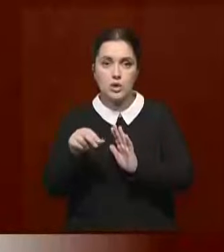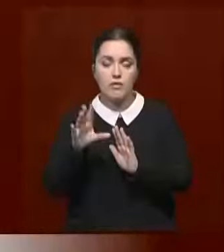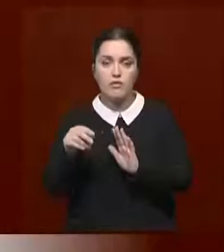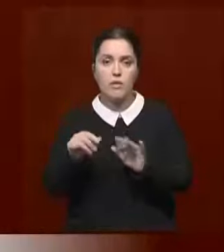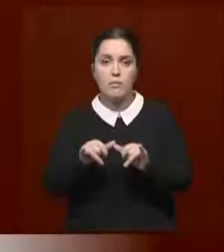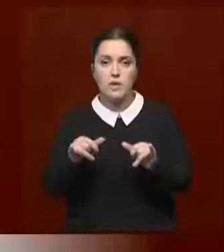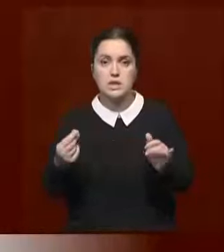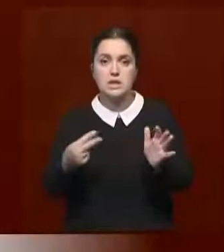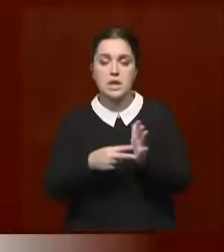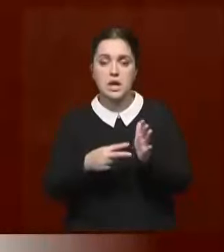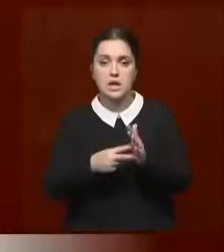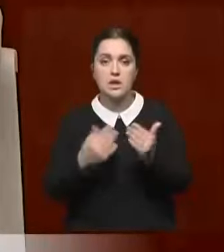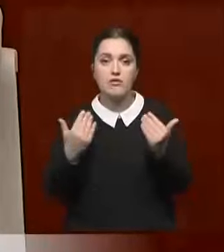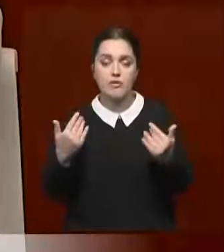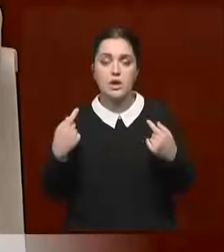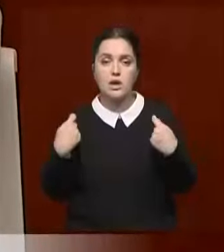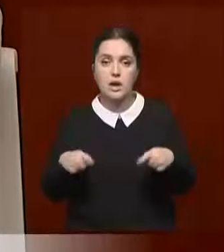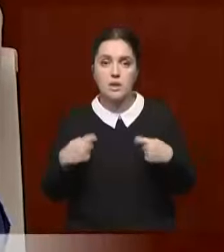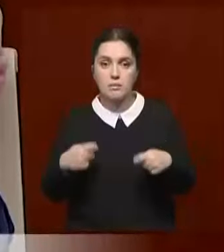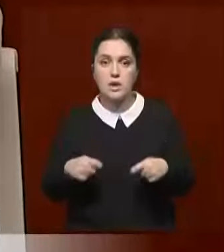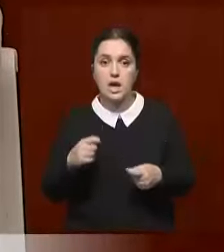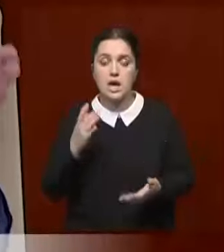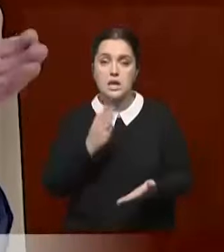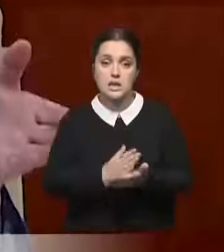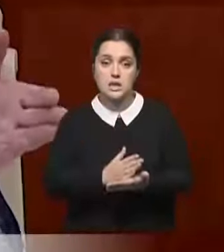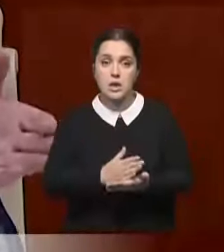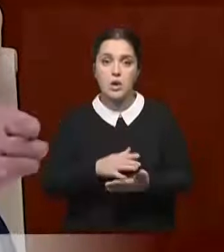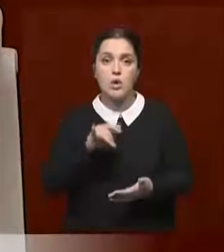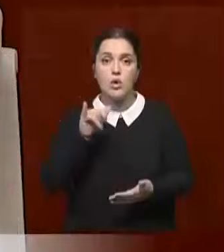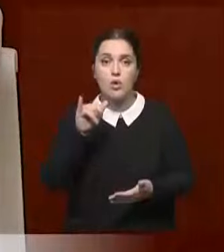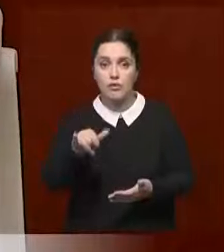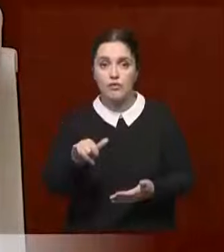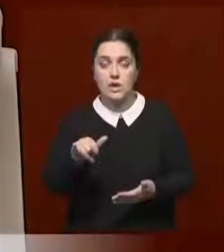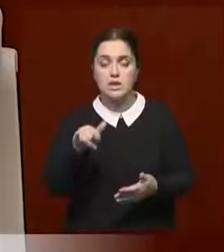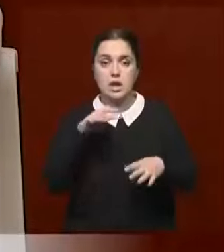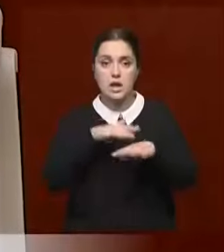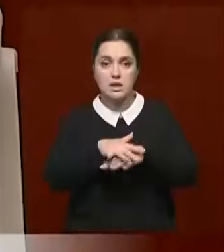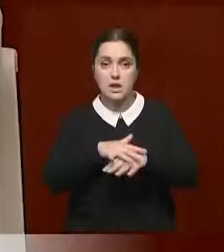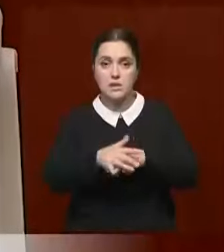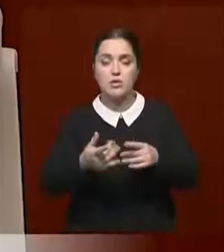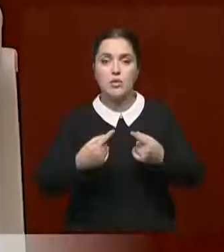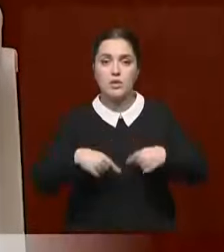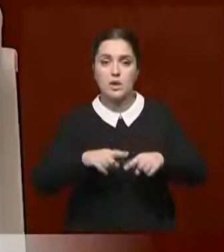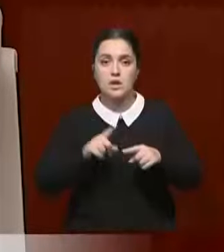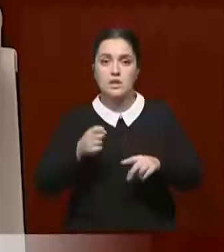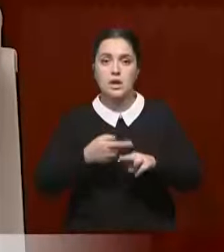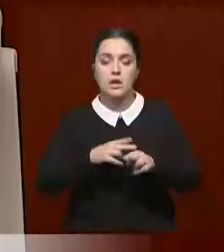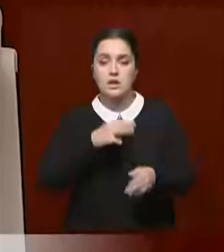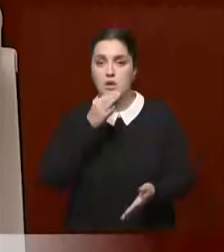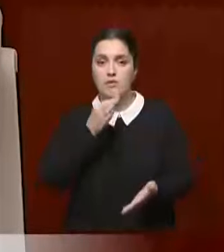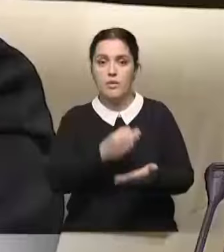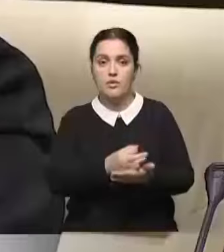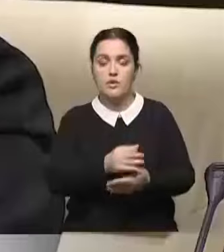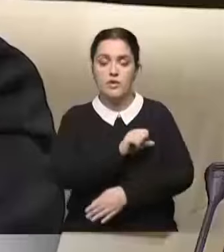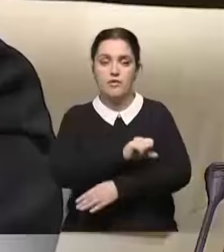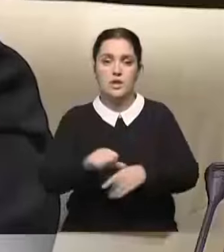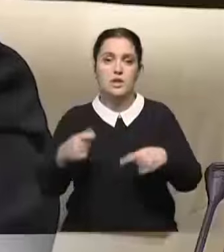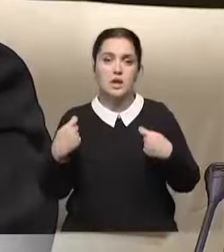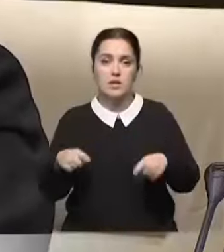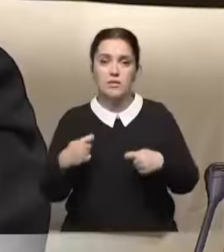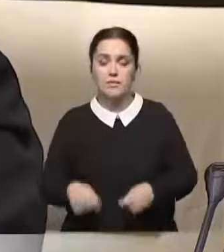превышают ту цену, которая сегодня есть на рынке. Есть ли у вас анализ, как у органа, отвечающий за все вот эти вопросы, в том числе и внешнюю торговлю? У нас